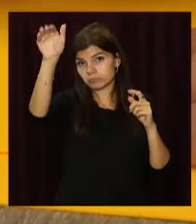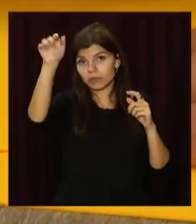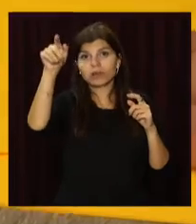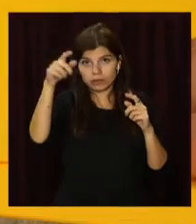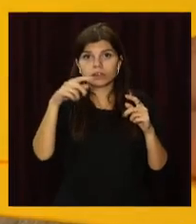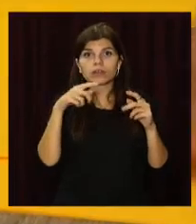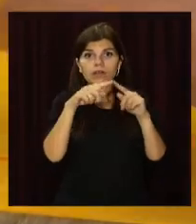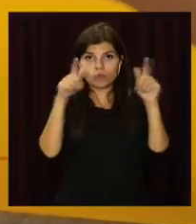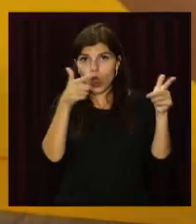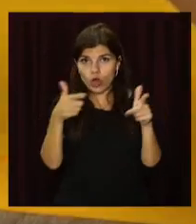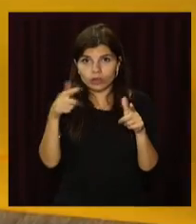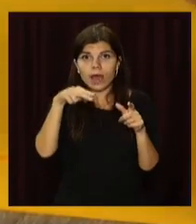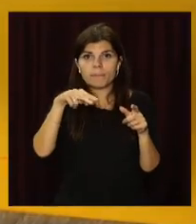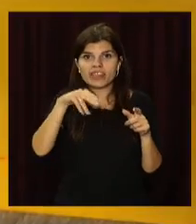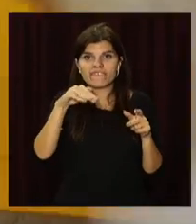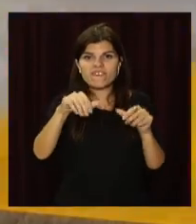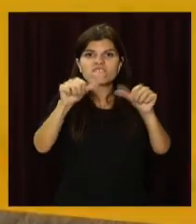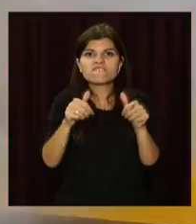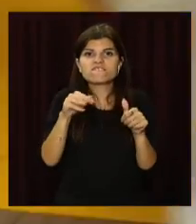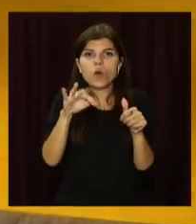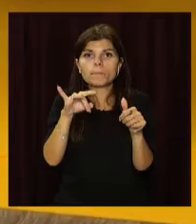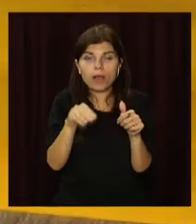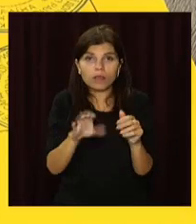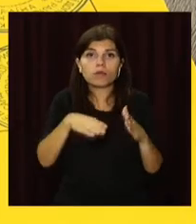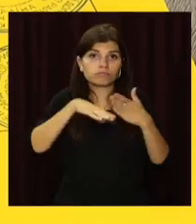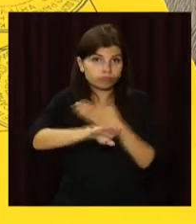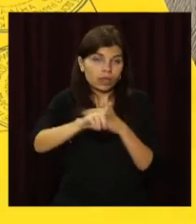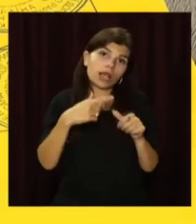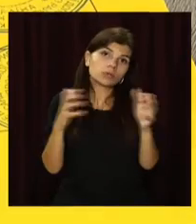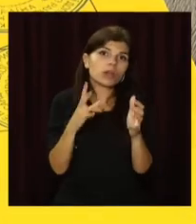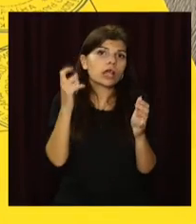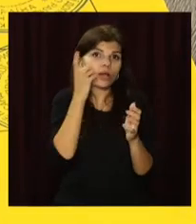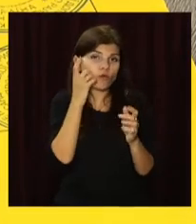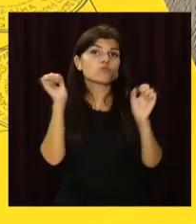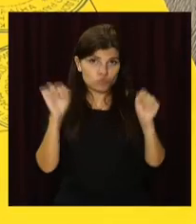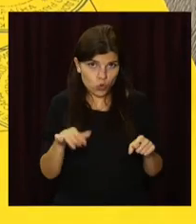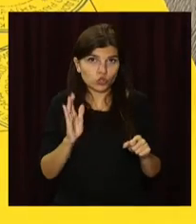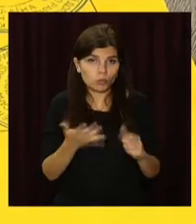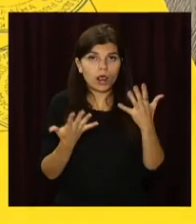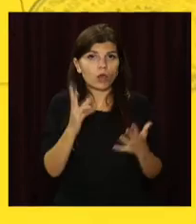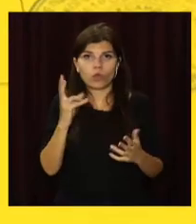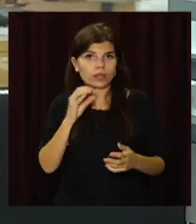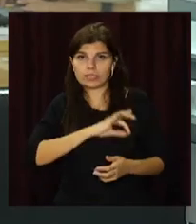сертифікат сформується у PDF-форматі. Його можна буде роздрукувати або зберегти на телефоні.